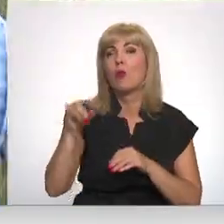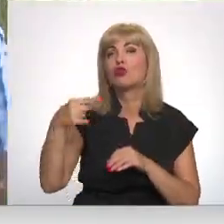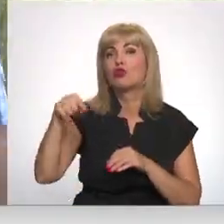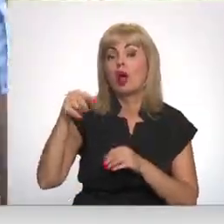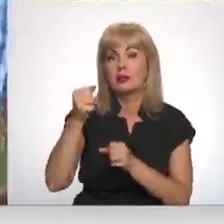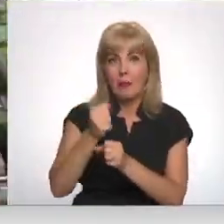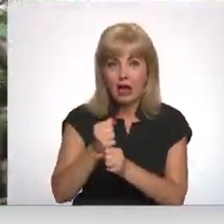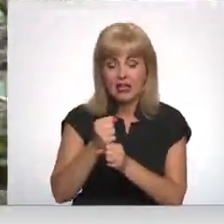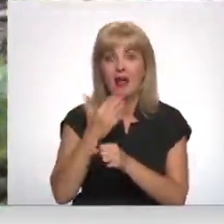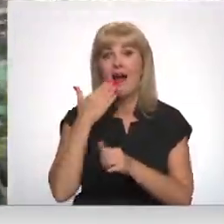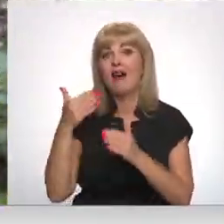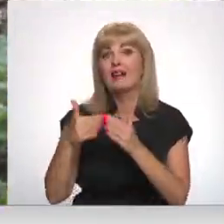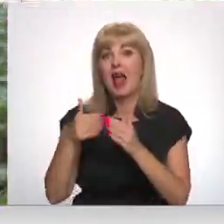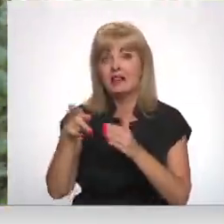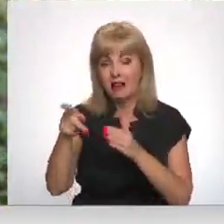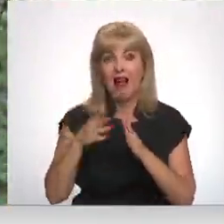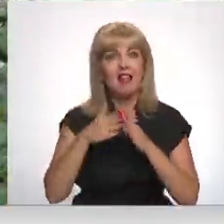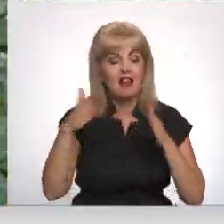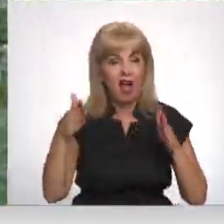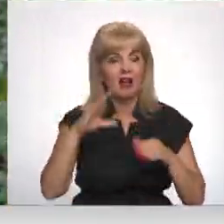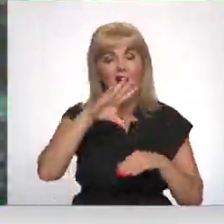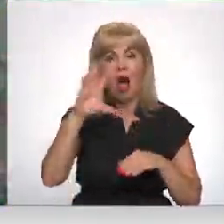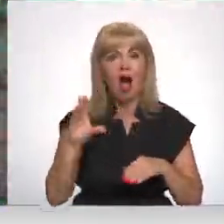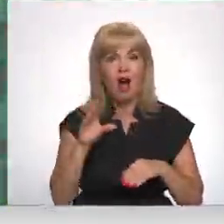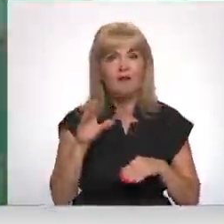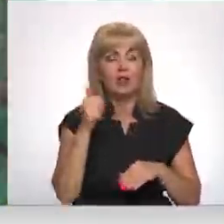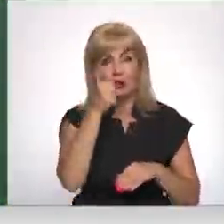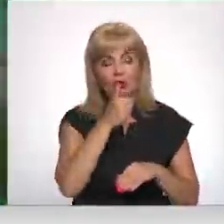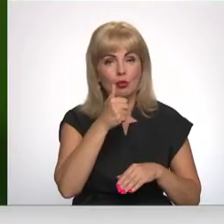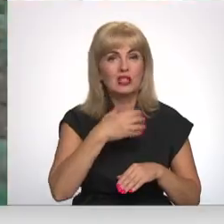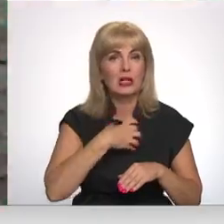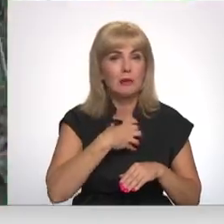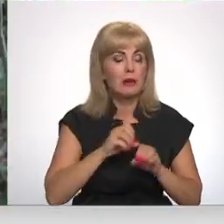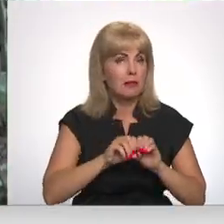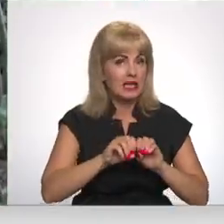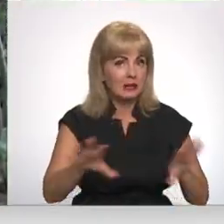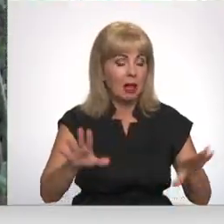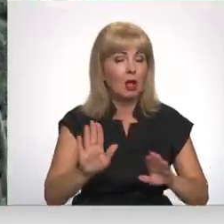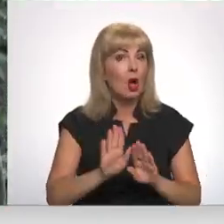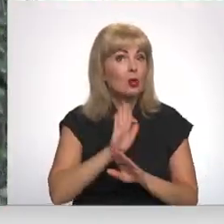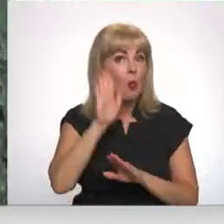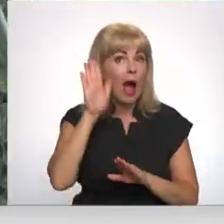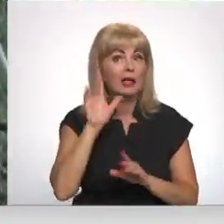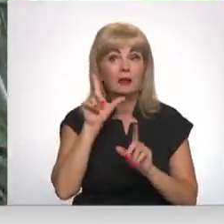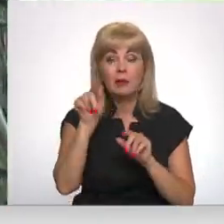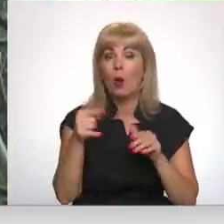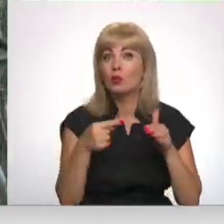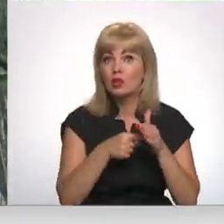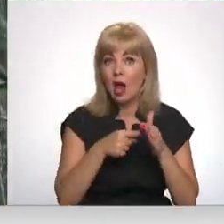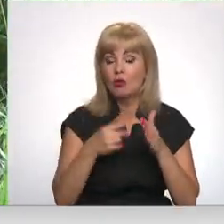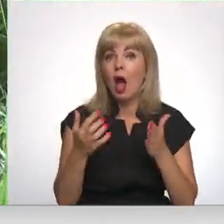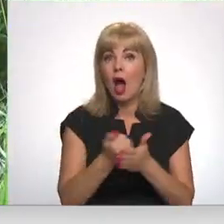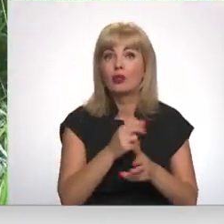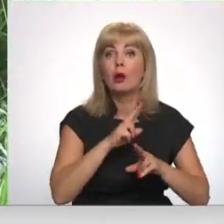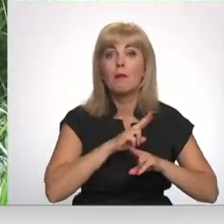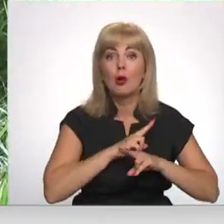Tieši Rēzeknes pusē šobrīd ir vislielākā Āfrikas cūku mēra izplatība. Vakar agri no rīta viņš devās sēņot un atrada